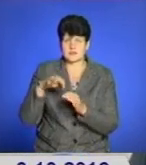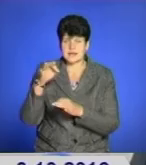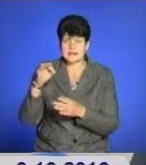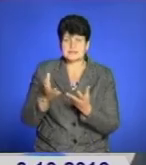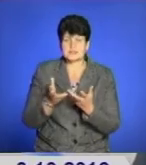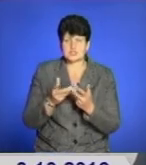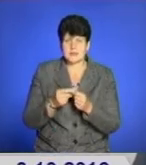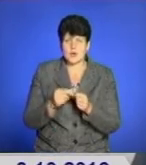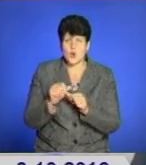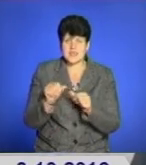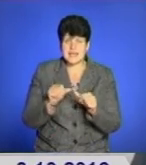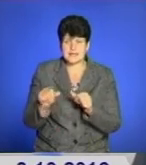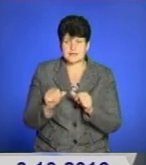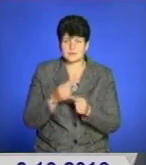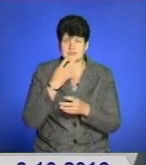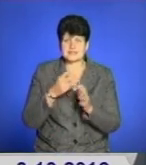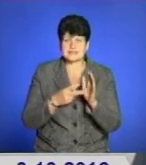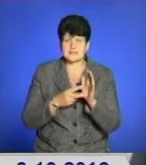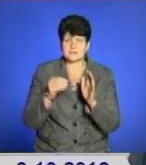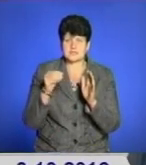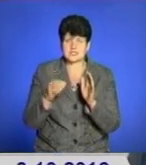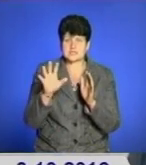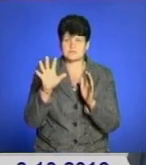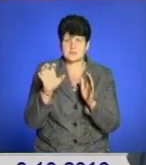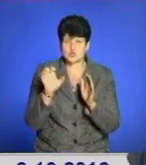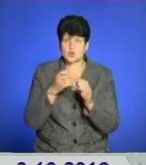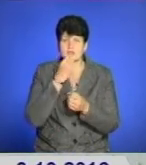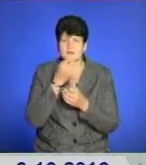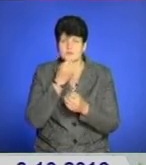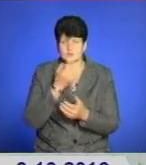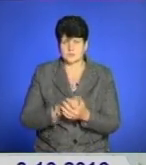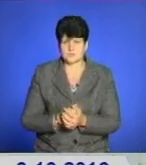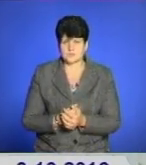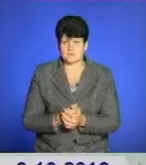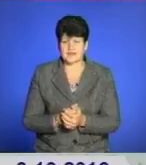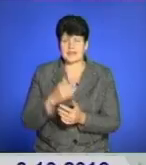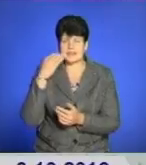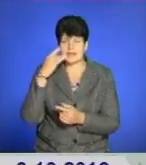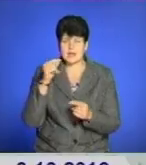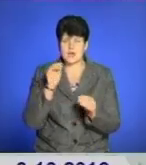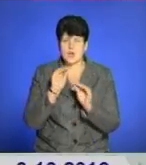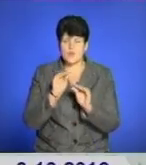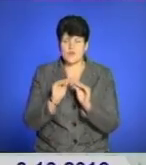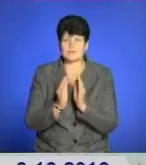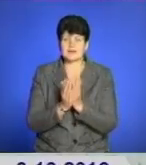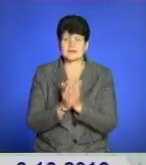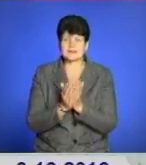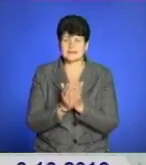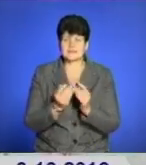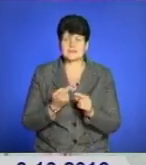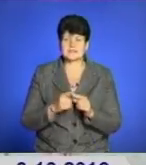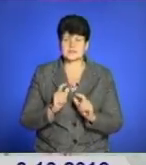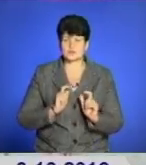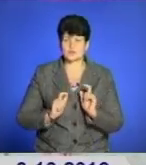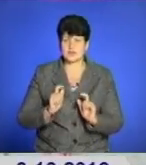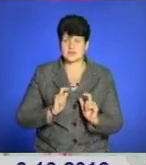по цвіточкам, то це 7500 цвіточків. Ідея та оформлення квіткової книги за студентами.